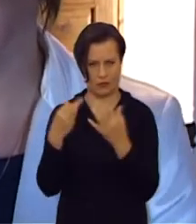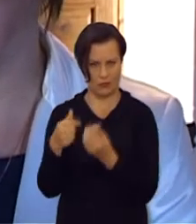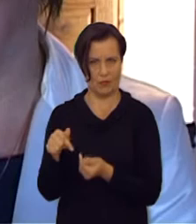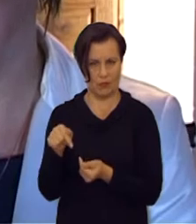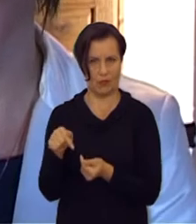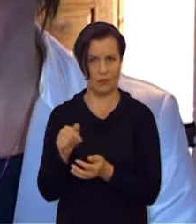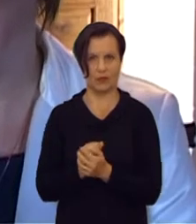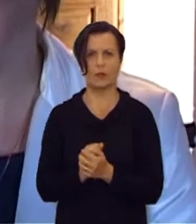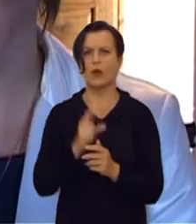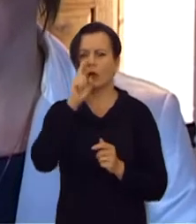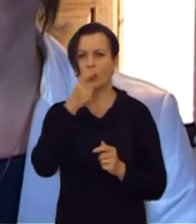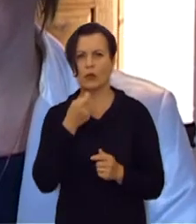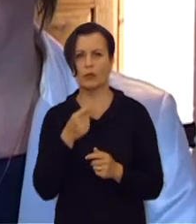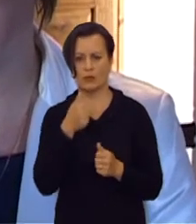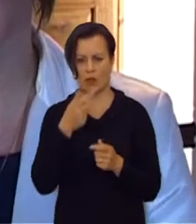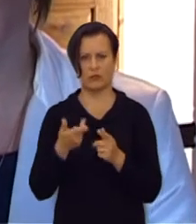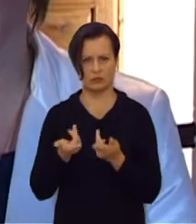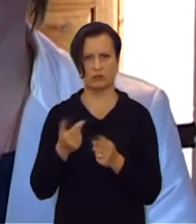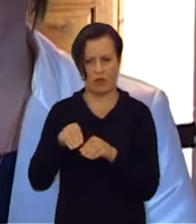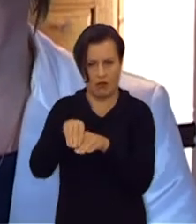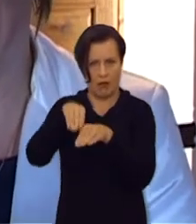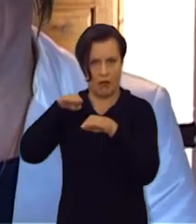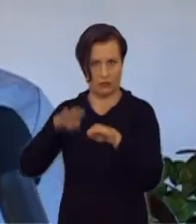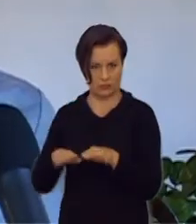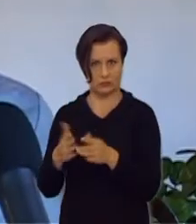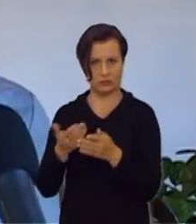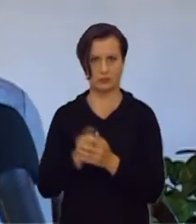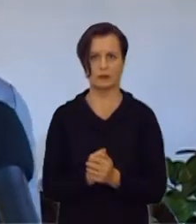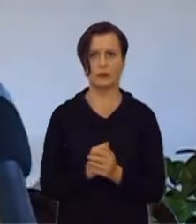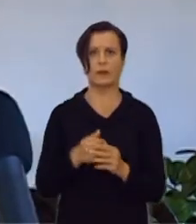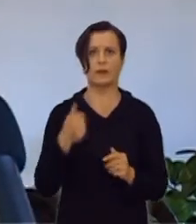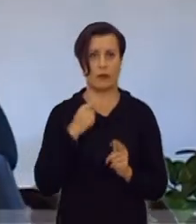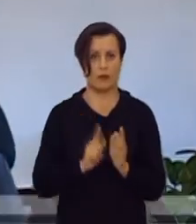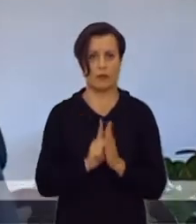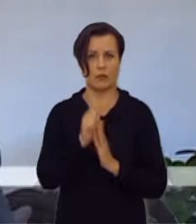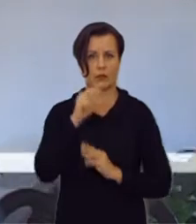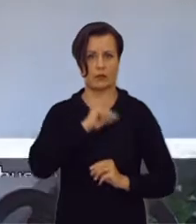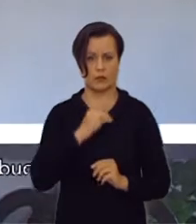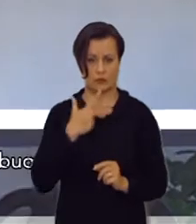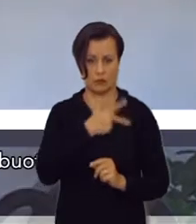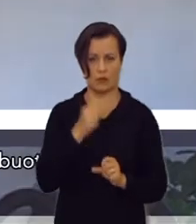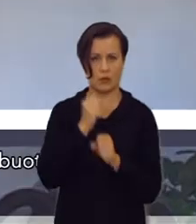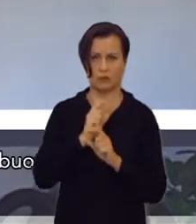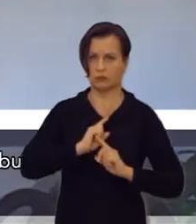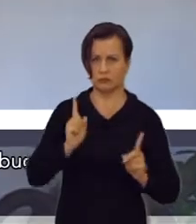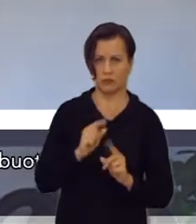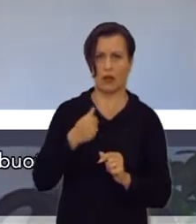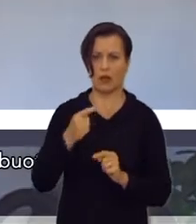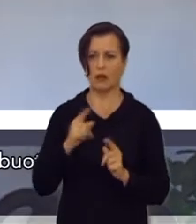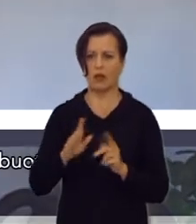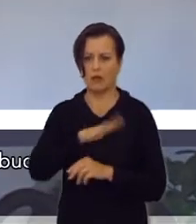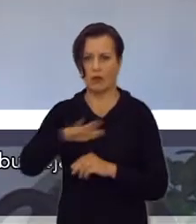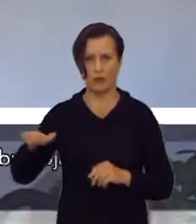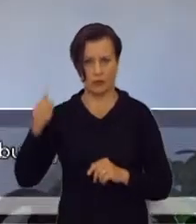padarytas, o liūdina, kada žingsnelis atgal būna. Aš pradėjau dirbti ne kaip socialinis darbuotojas, aš pradėjau dirbti kaip auklėtoja